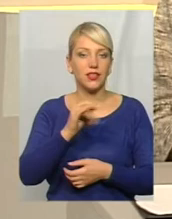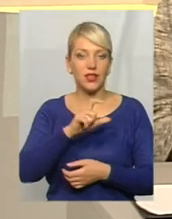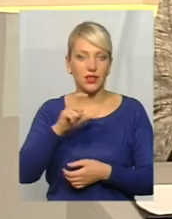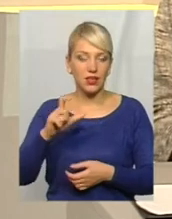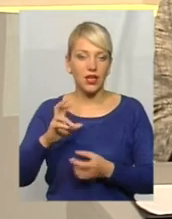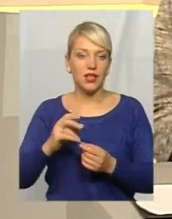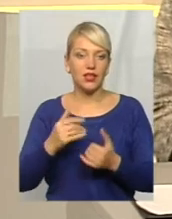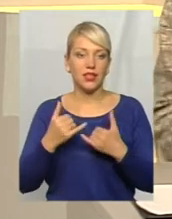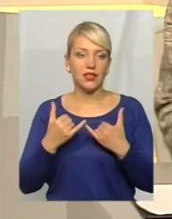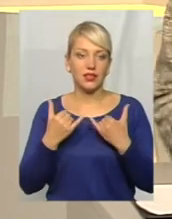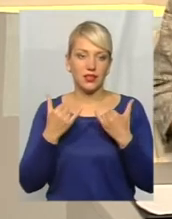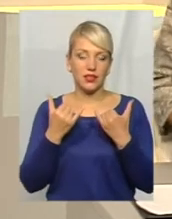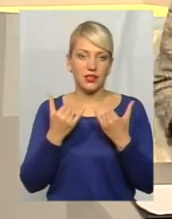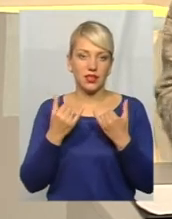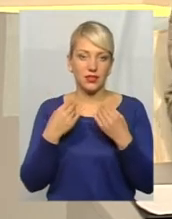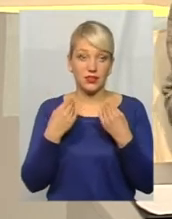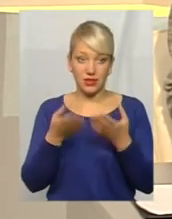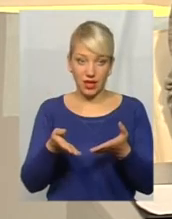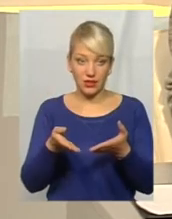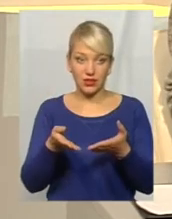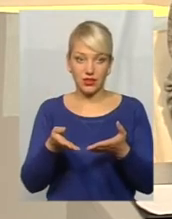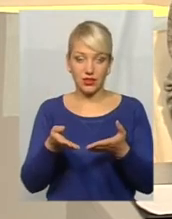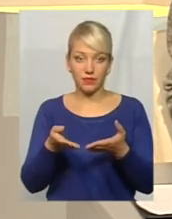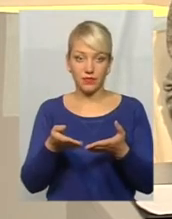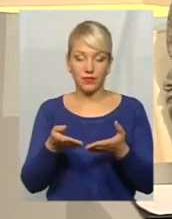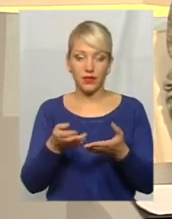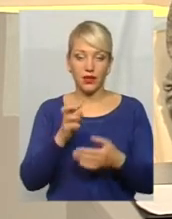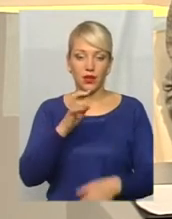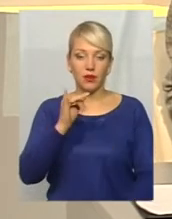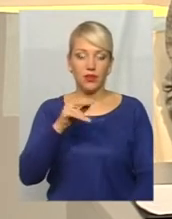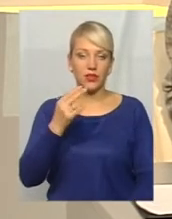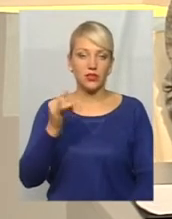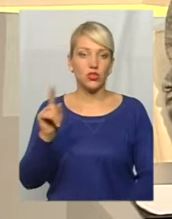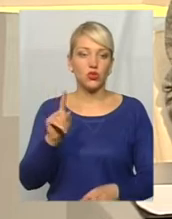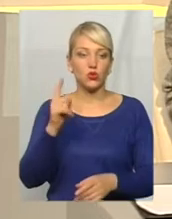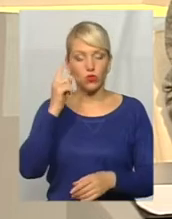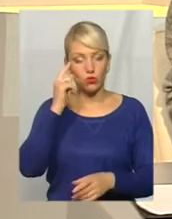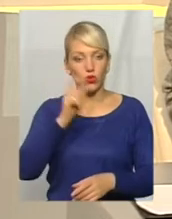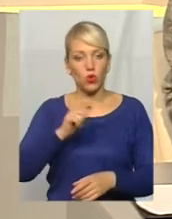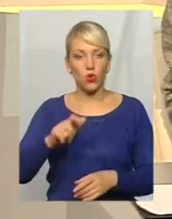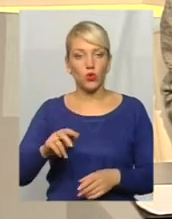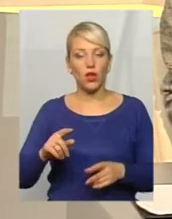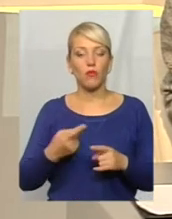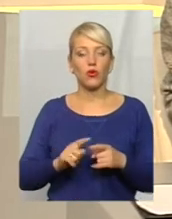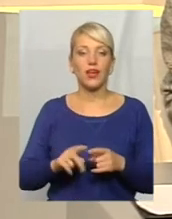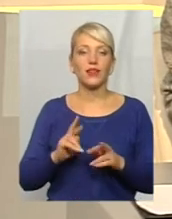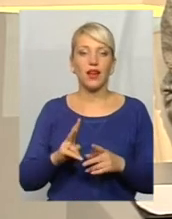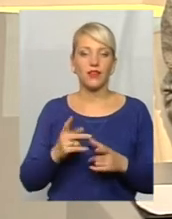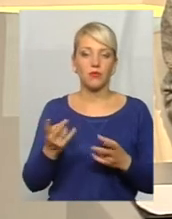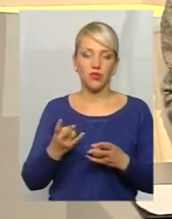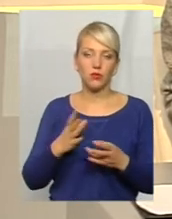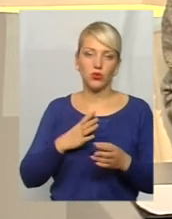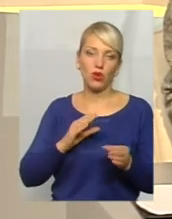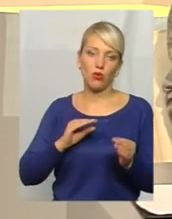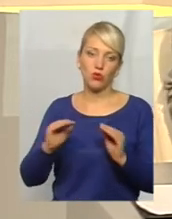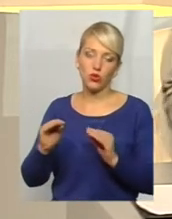насамперед зараз дати дзвінок, власне, бліци. Що думають люди про те, де і як мають бути облаштовані